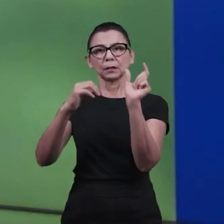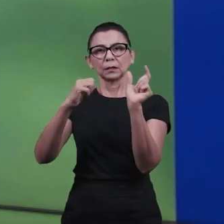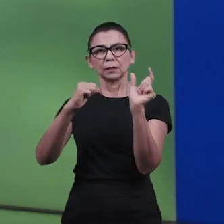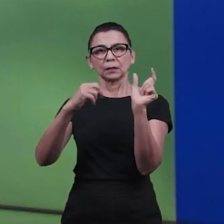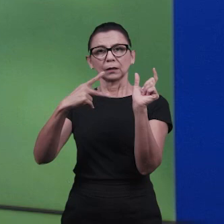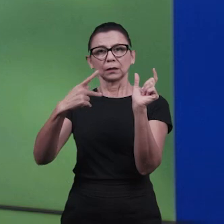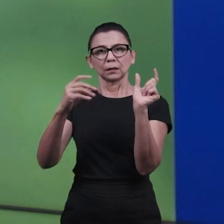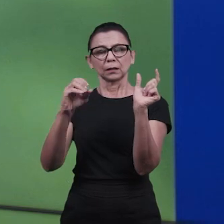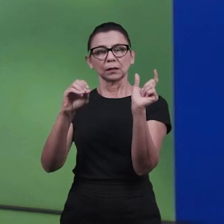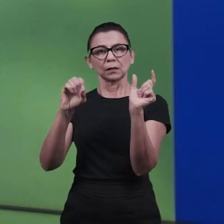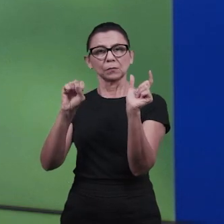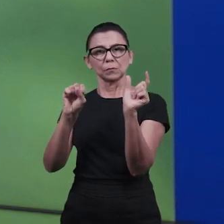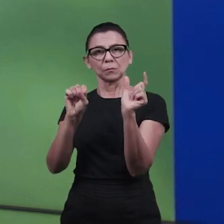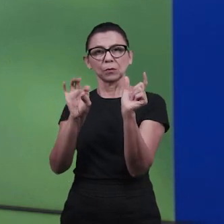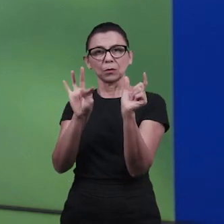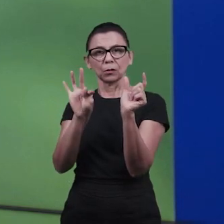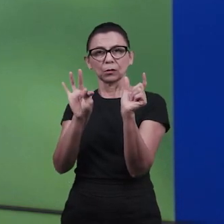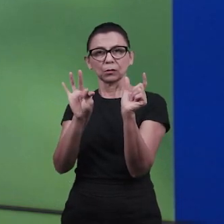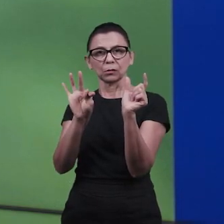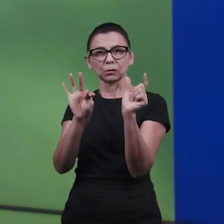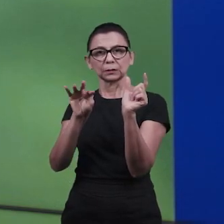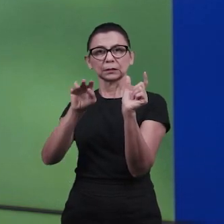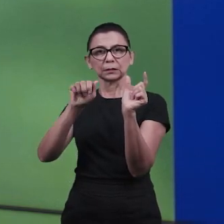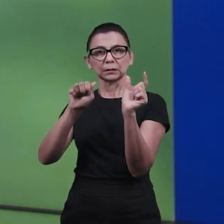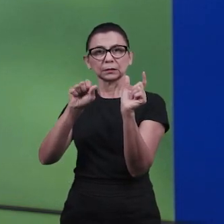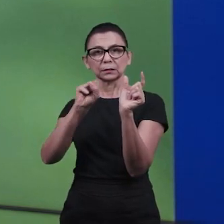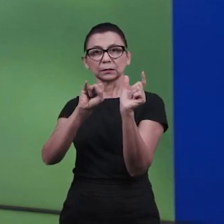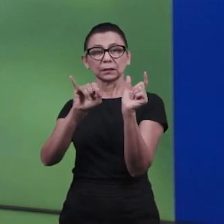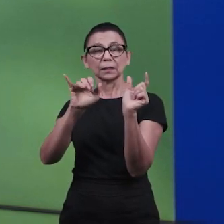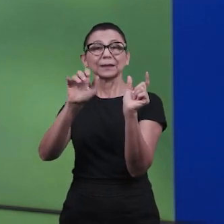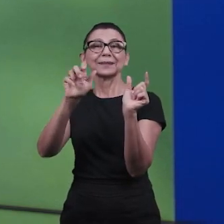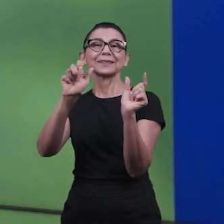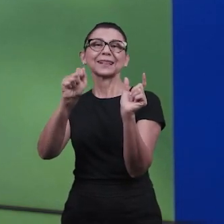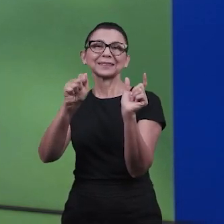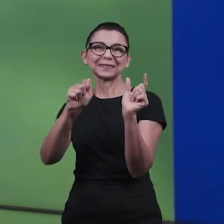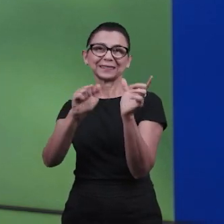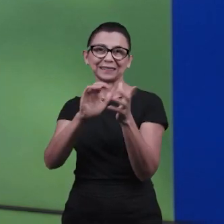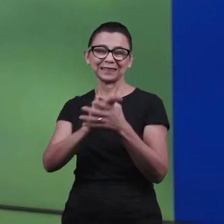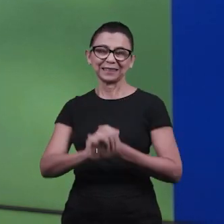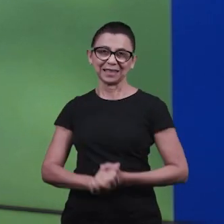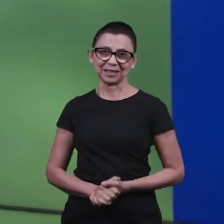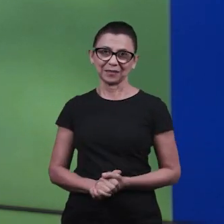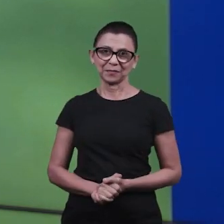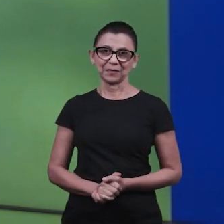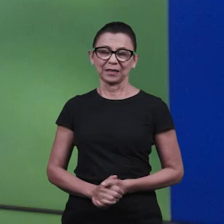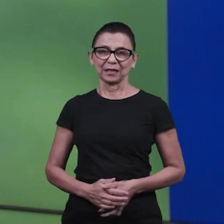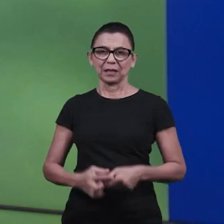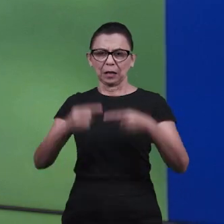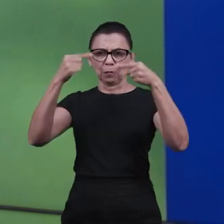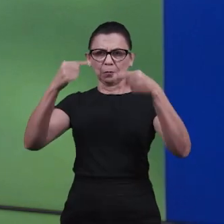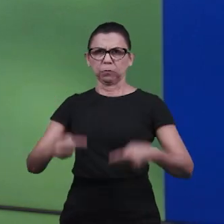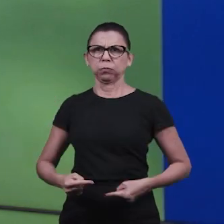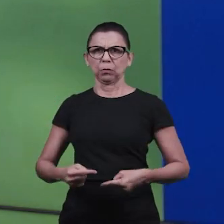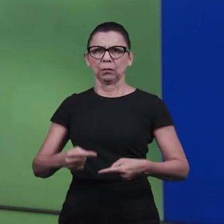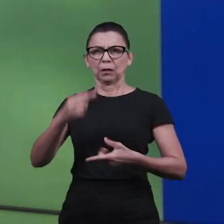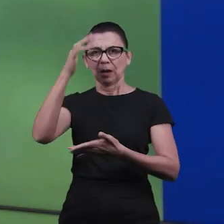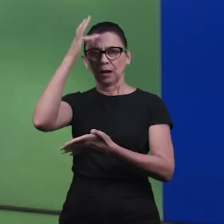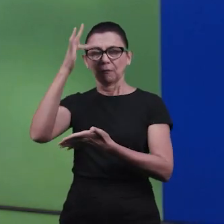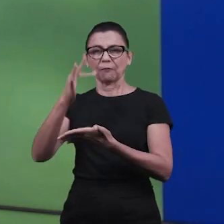Apostasie, c'est un des signes de la proximité du retour du Seigneur